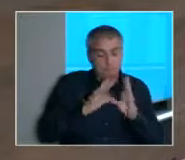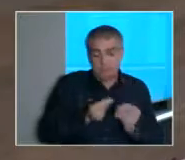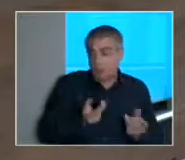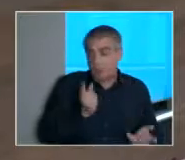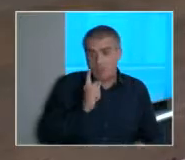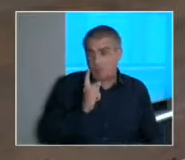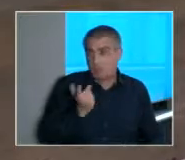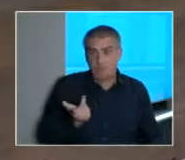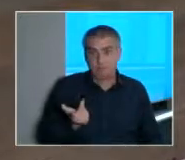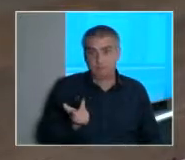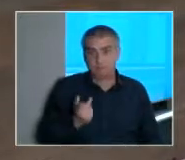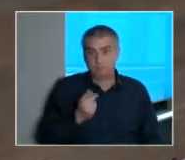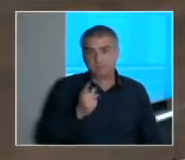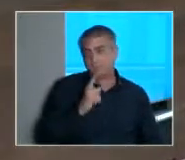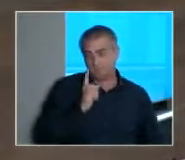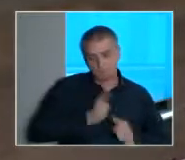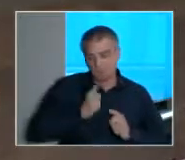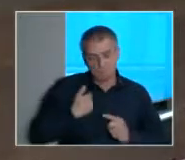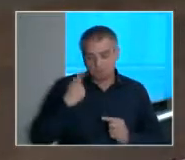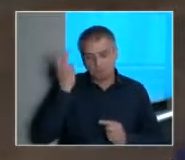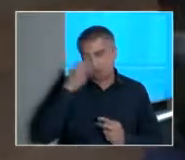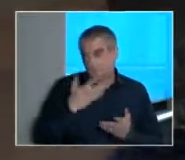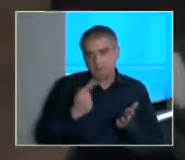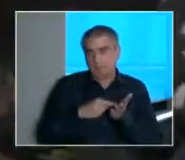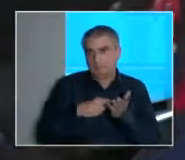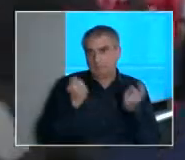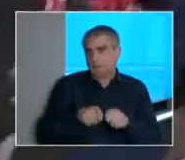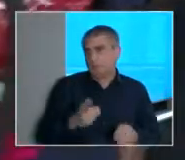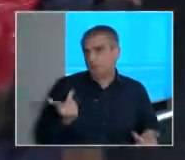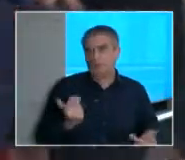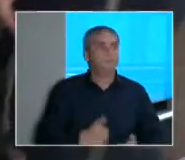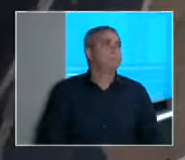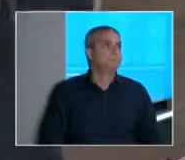אבל כאילו במדויק אני ממש לא מבינה למה סגרו את זה.